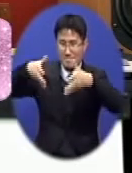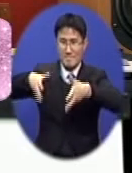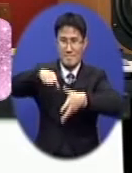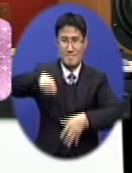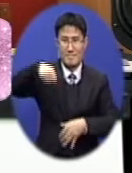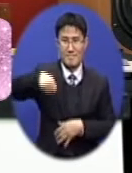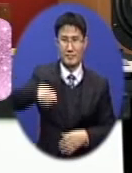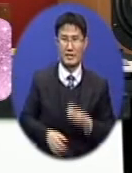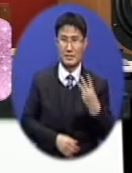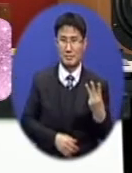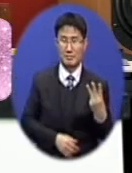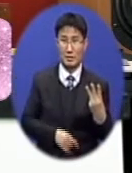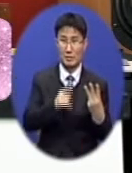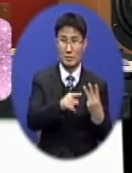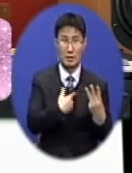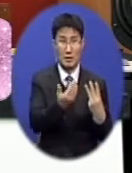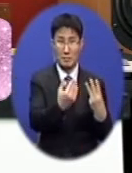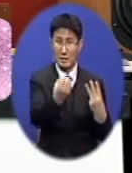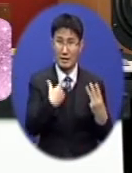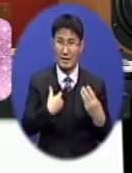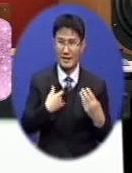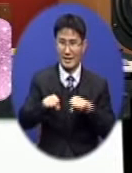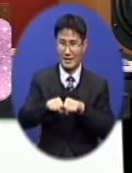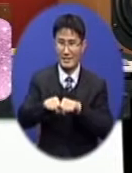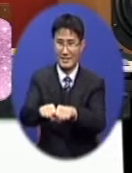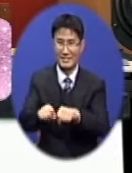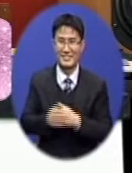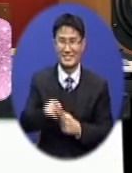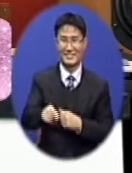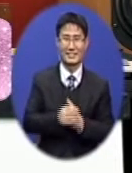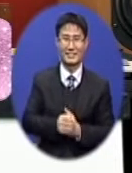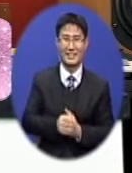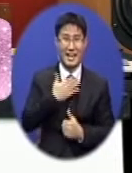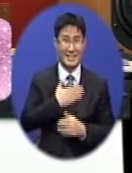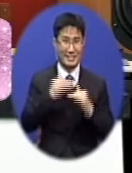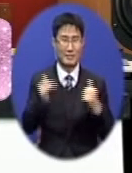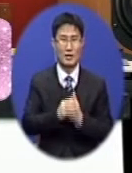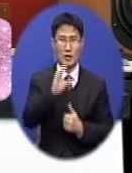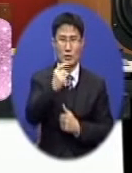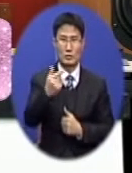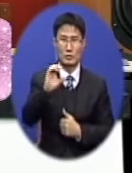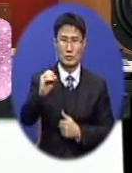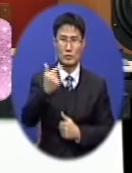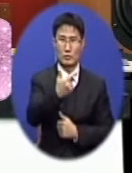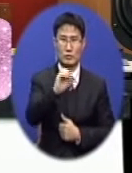네. 3번 김혜영 씨가 아까 알려드린 카트 네. 답 나왔잖아요. 정답 아시는 분